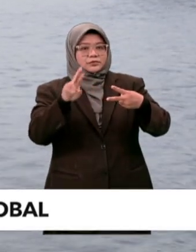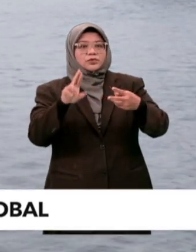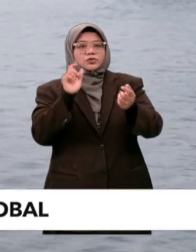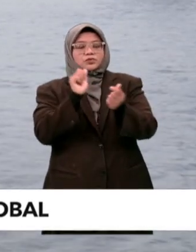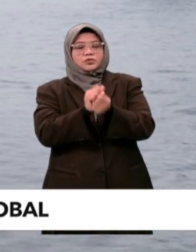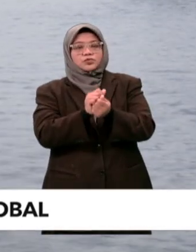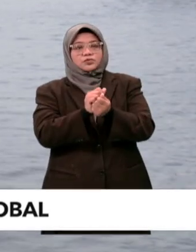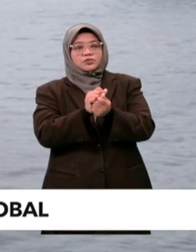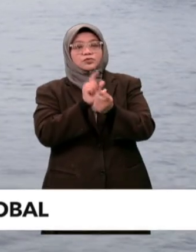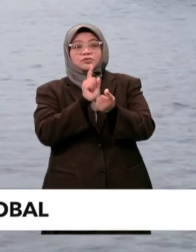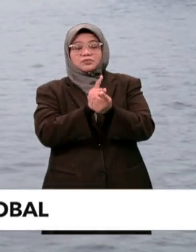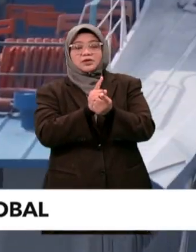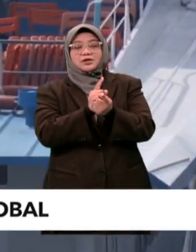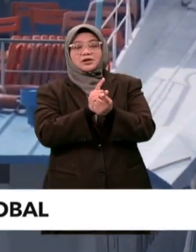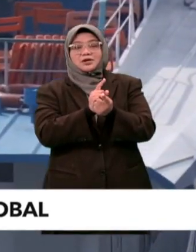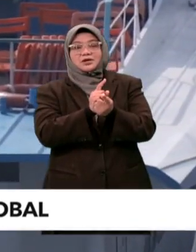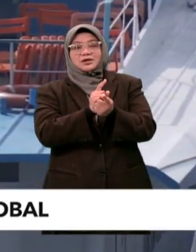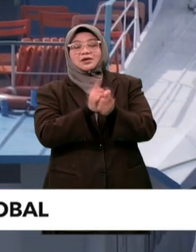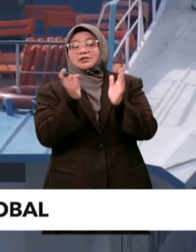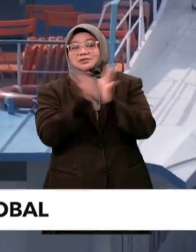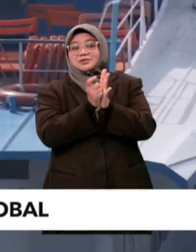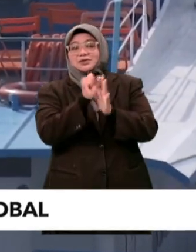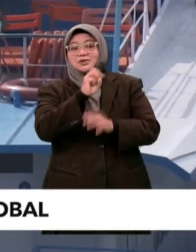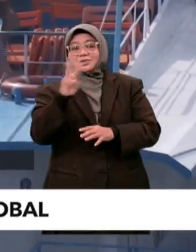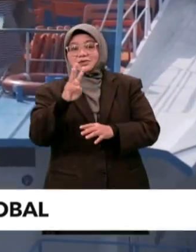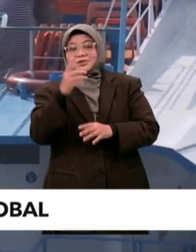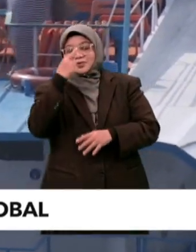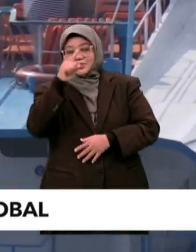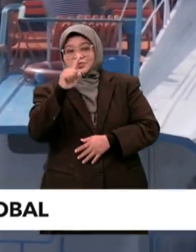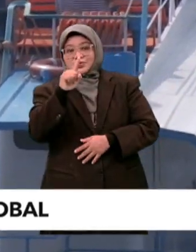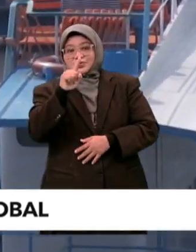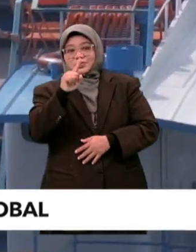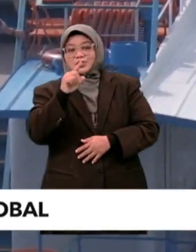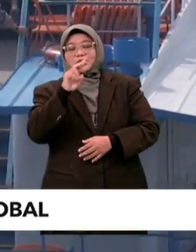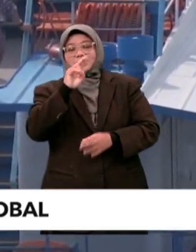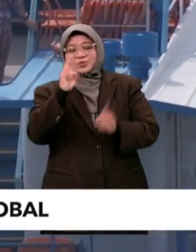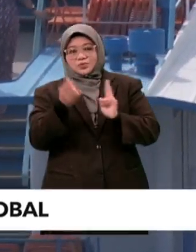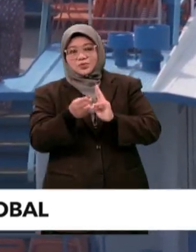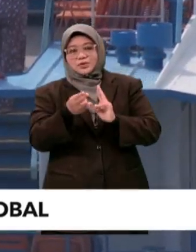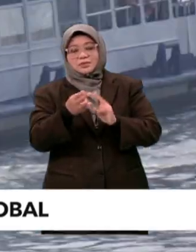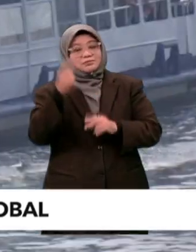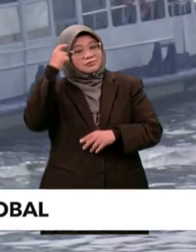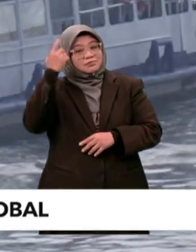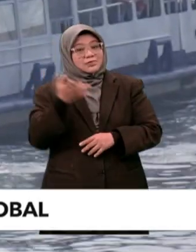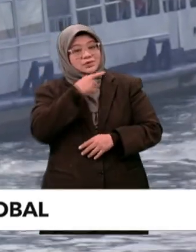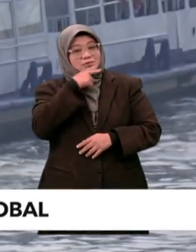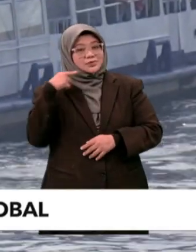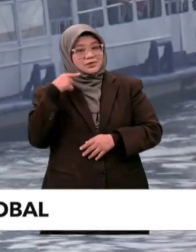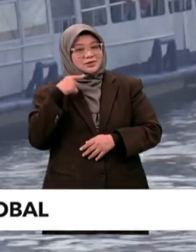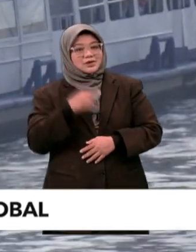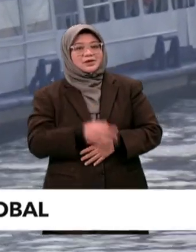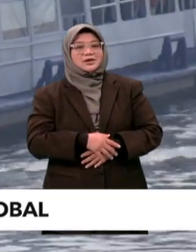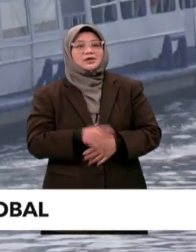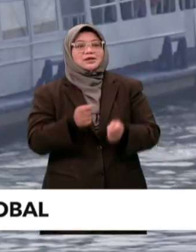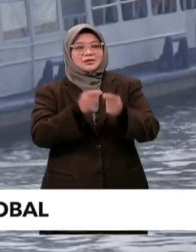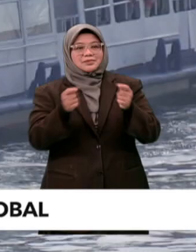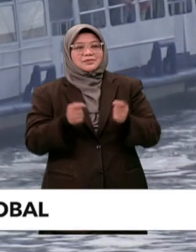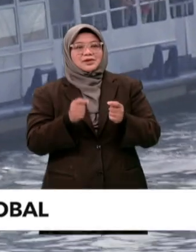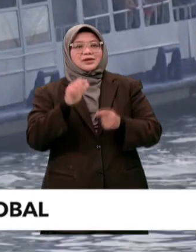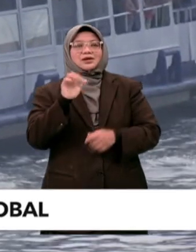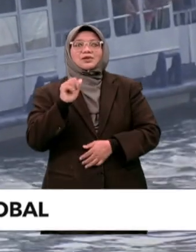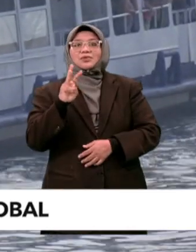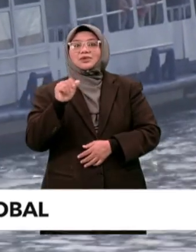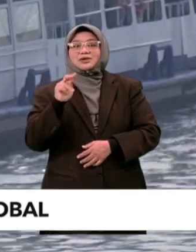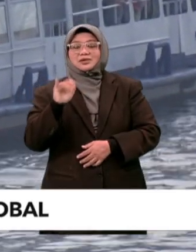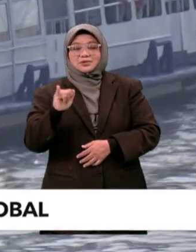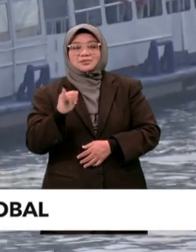Awani di Moskow baru-baru ini semasa misi coba memperbetul kan sudut pandang tentang rusa digerakkan Adita dan penerbit awan